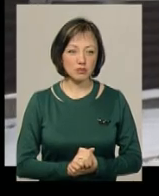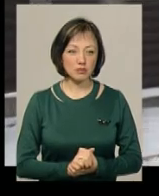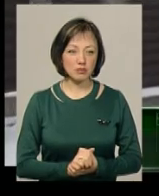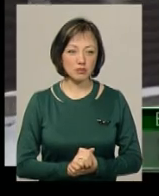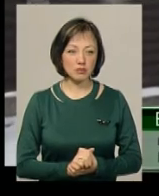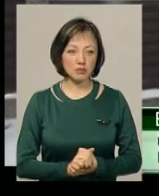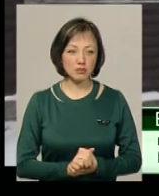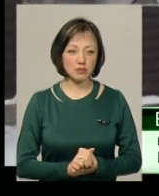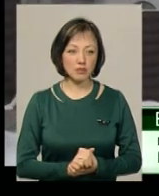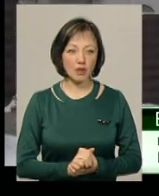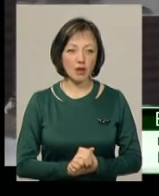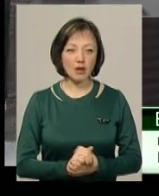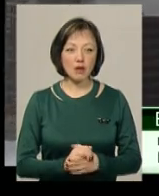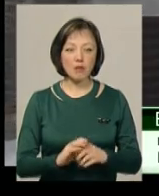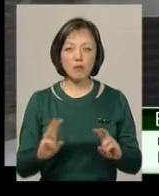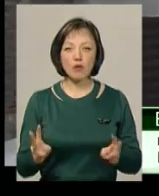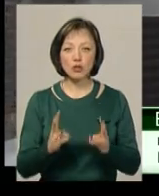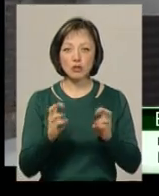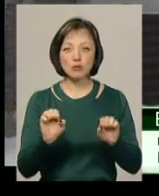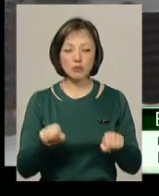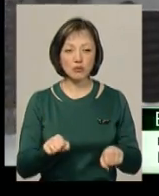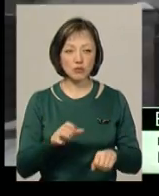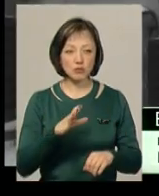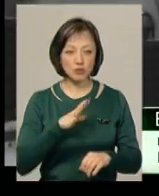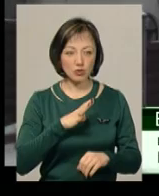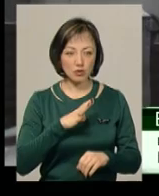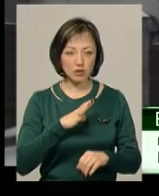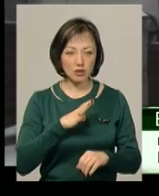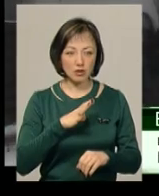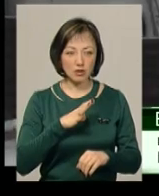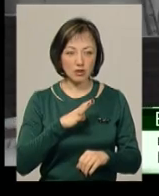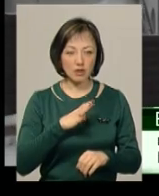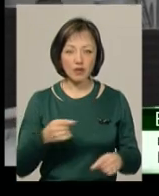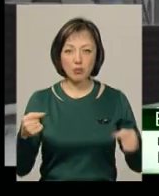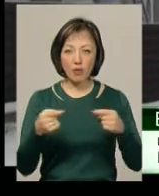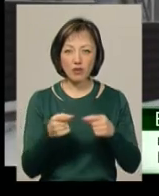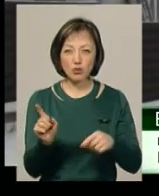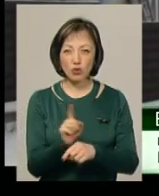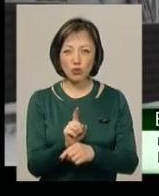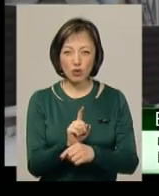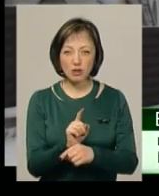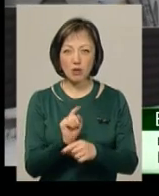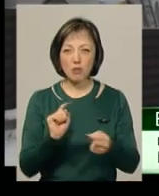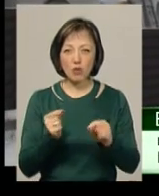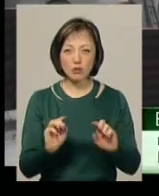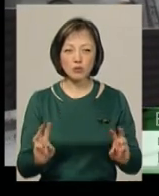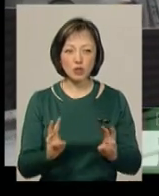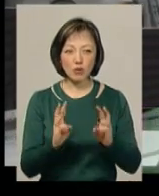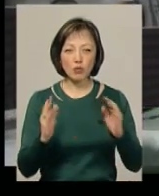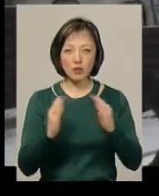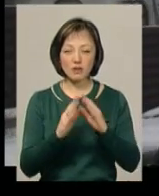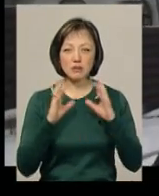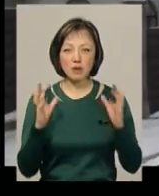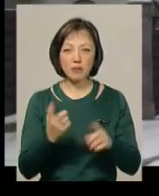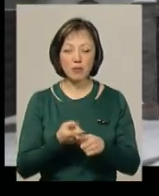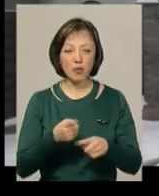Власника, за причиною пожежі може бути, значить, камін розпалений. В відповідності до норм, значить, протипожежні розриви між будівлями збережені,